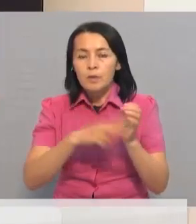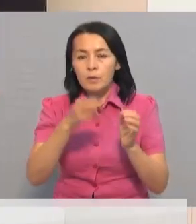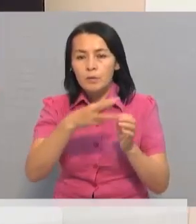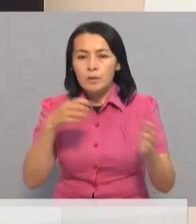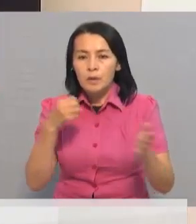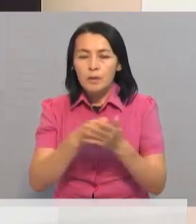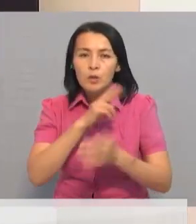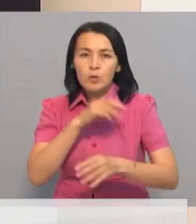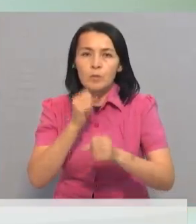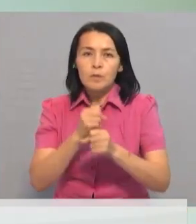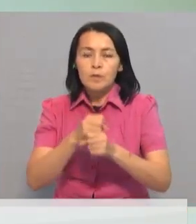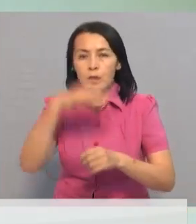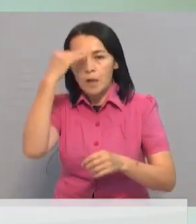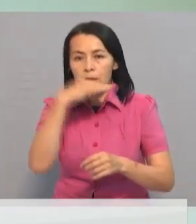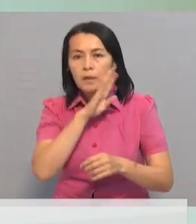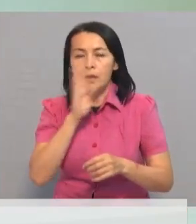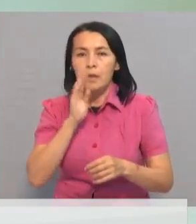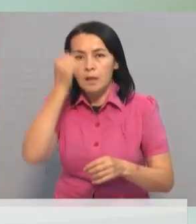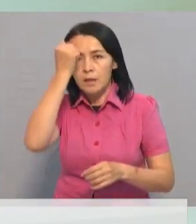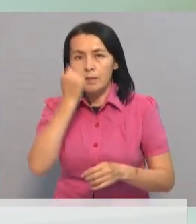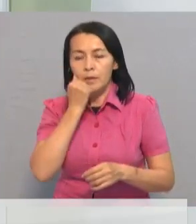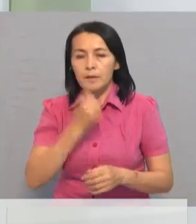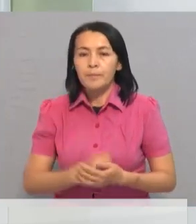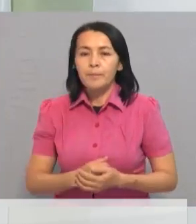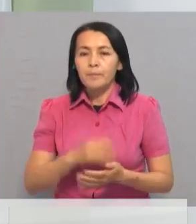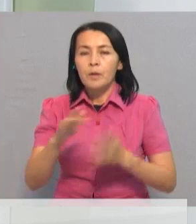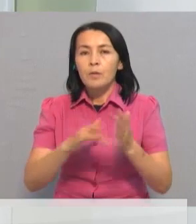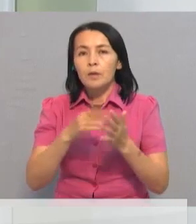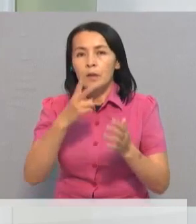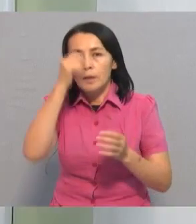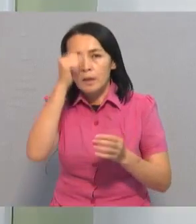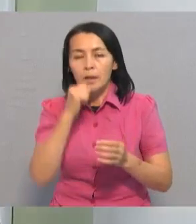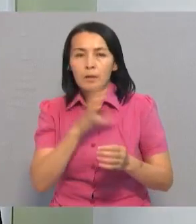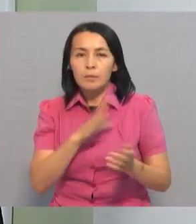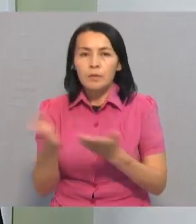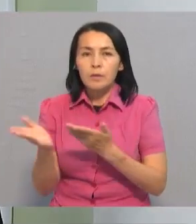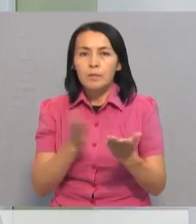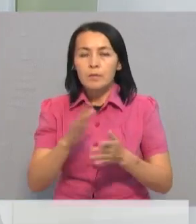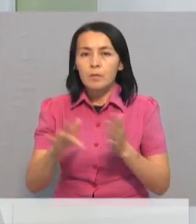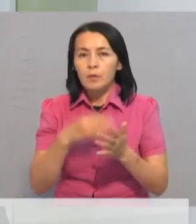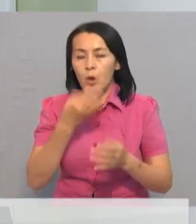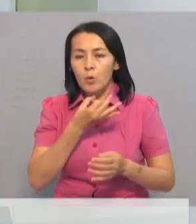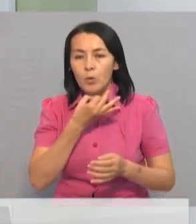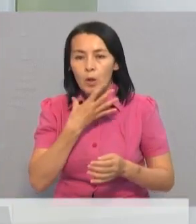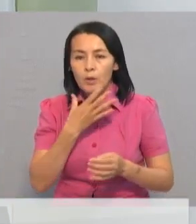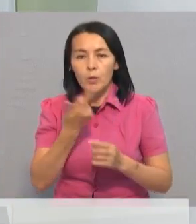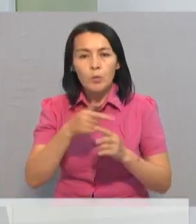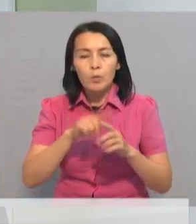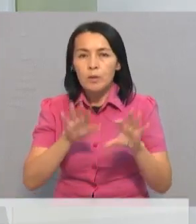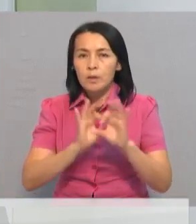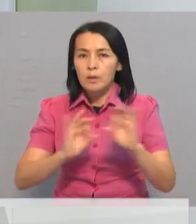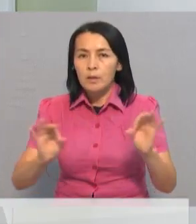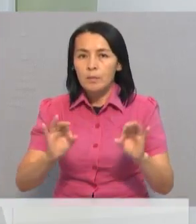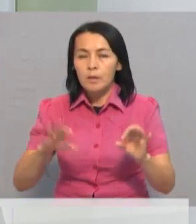18:30-ға дейін жұмыс істейді. Ата-аналар дән риза. Орталыққа 2 ай болды келіп жатқанымызға. Орталық ұнайды.